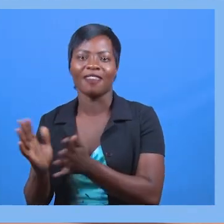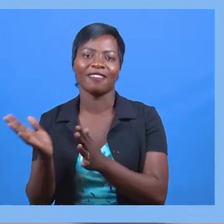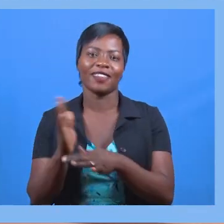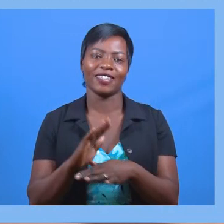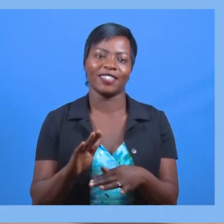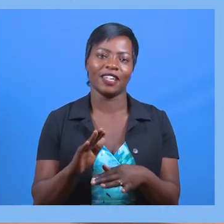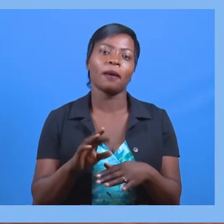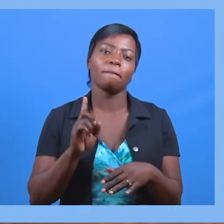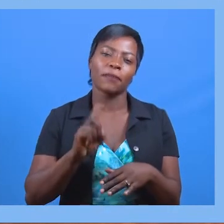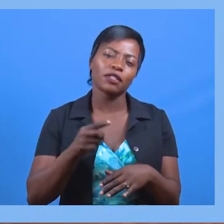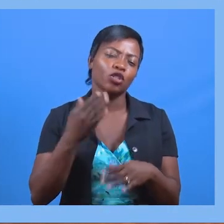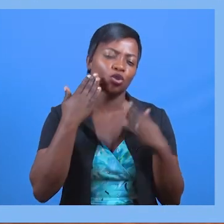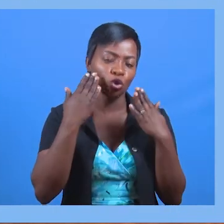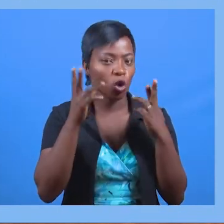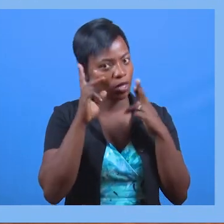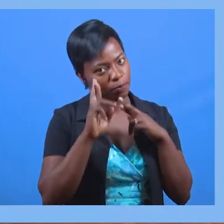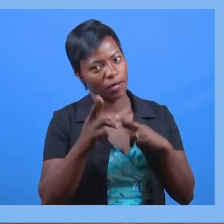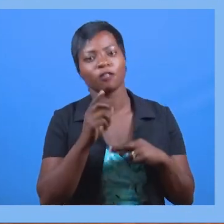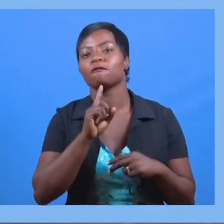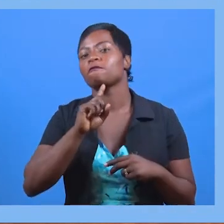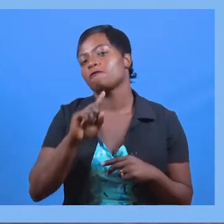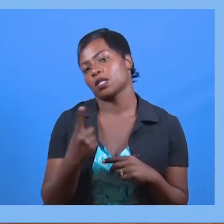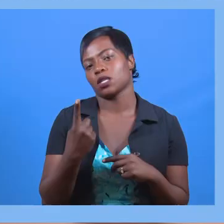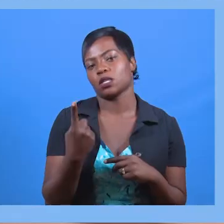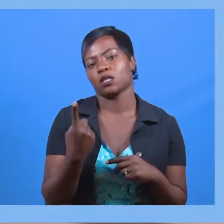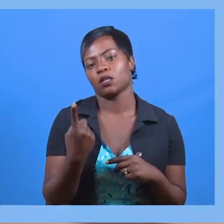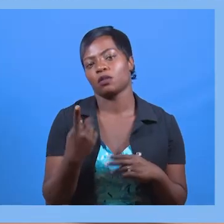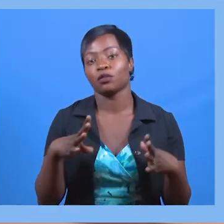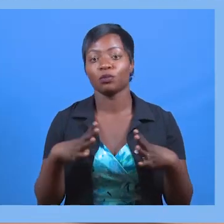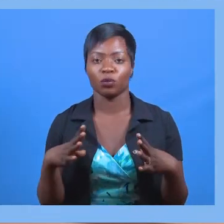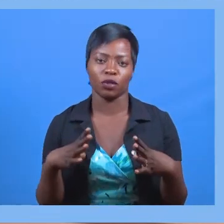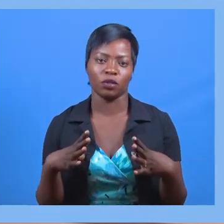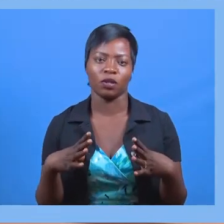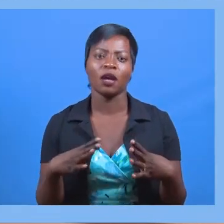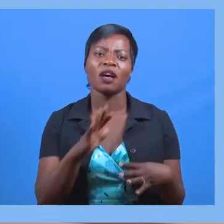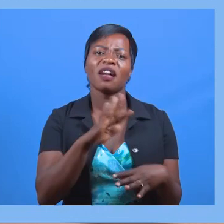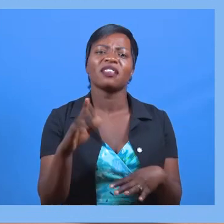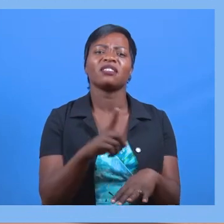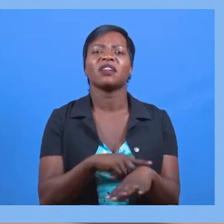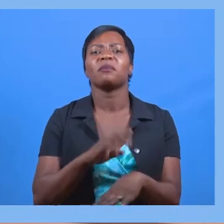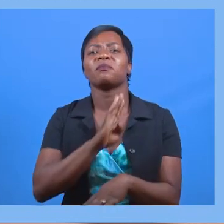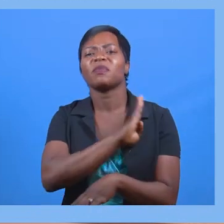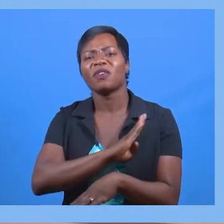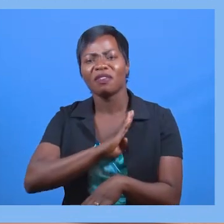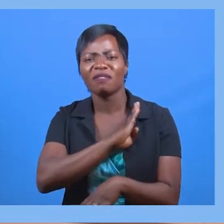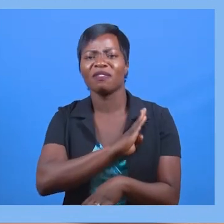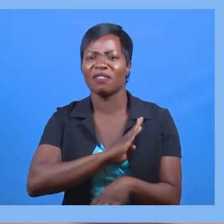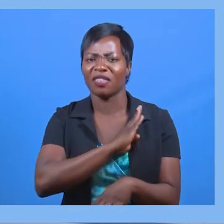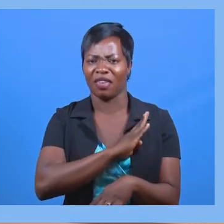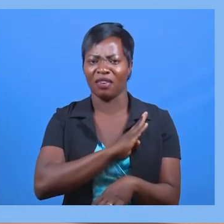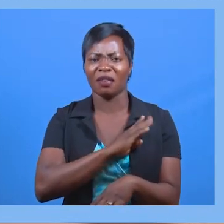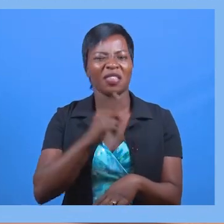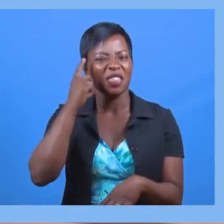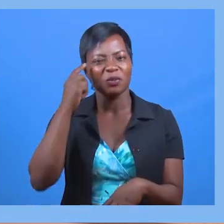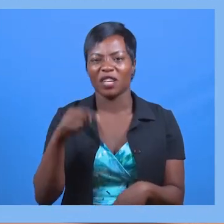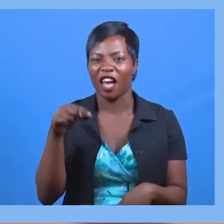mataridza kuremekedza. Tizvozvo mashoko makukutu chaizvo. Pane humwe hunhu hwatinoita tichifunga kuti tiri